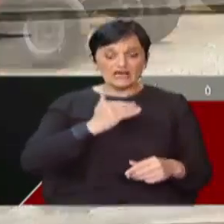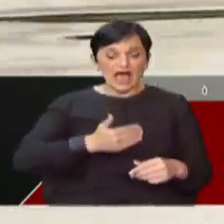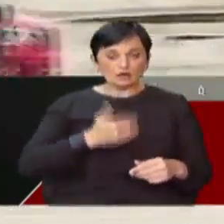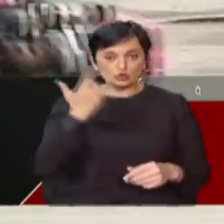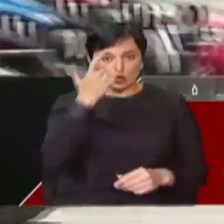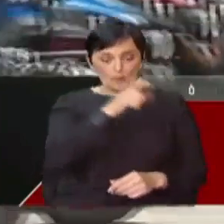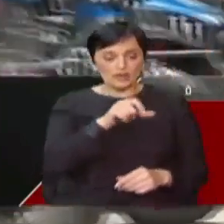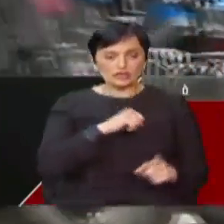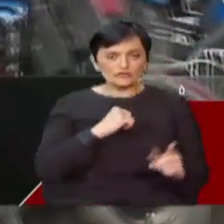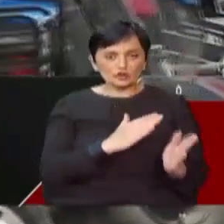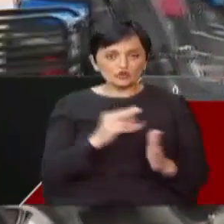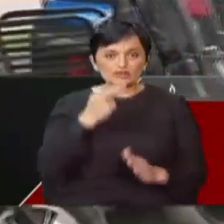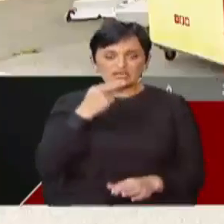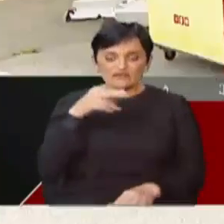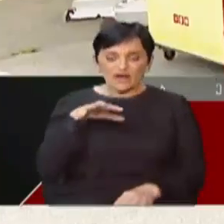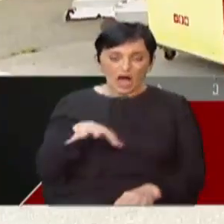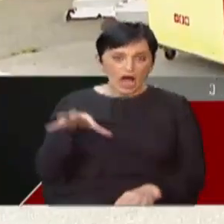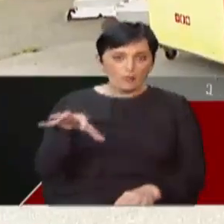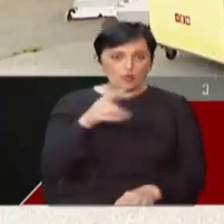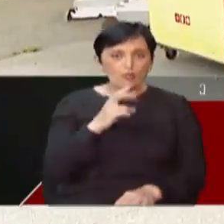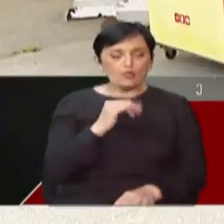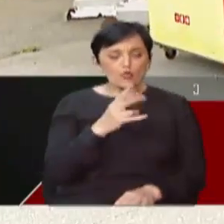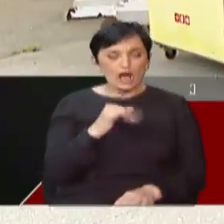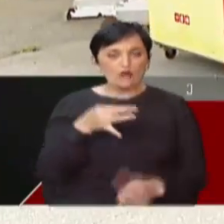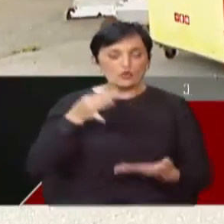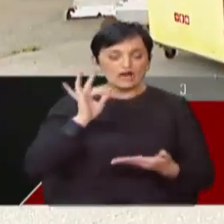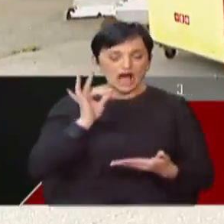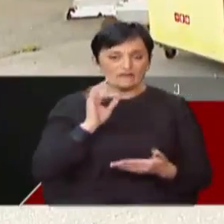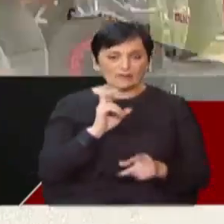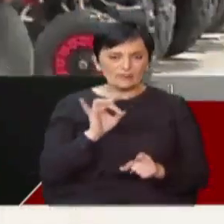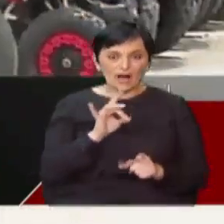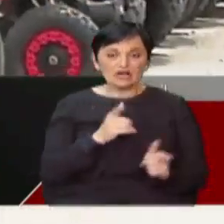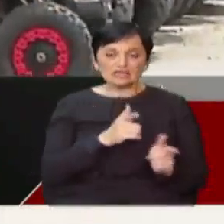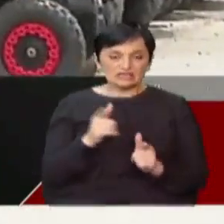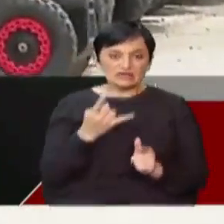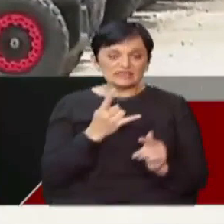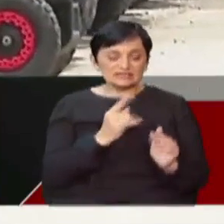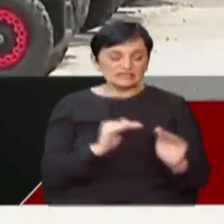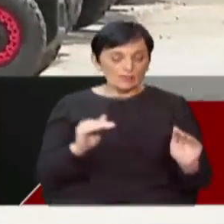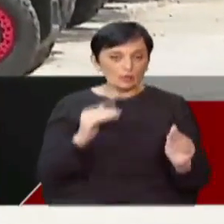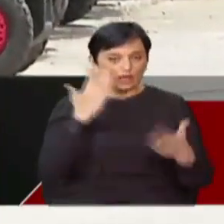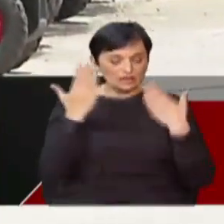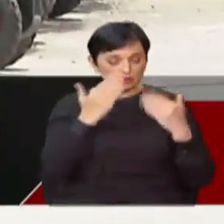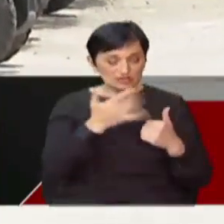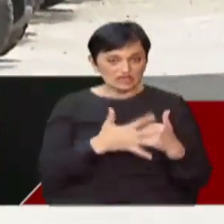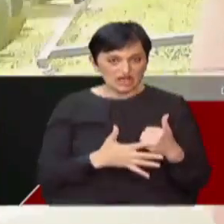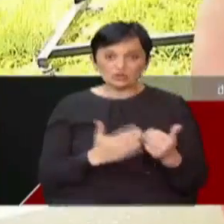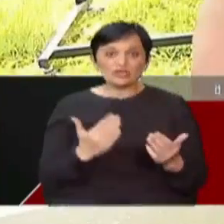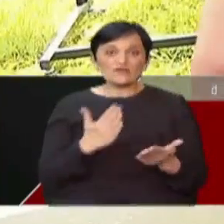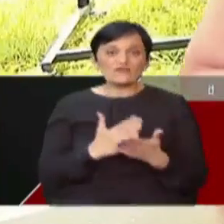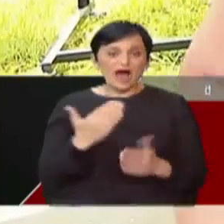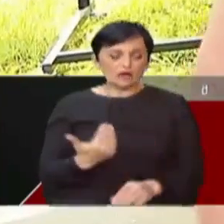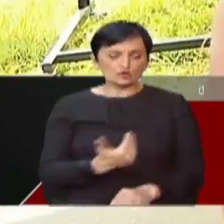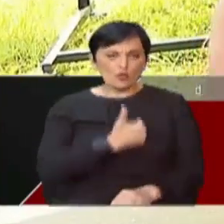თავადაც მოაწესრიგეს კვების ობიექტები, ბუნგალოები და კაფებარები. მზად არის საბავშვო გასართობი ცენტრიც. ვართ